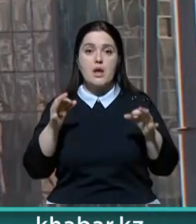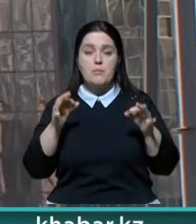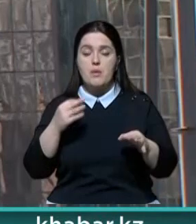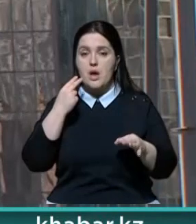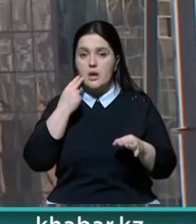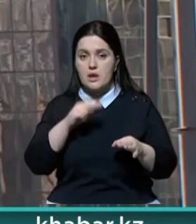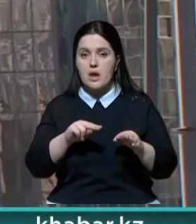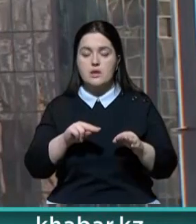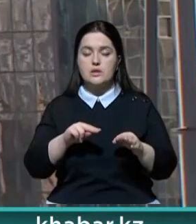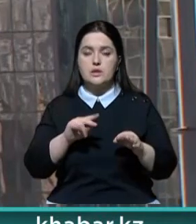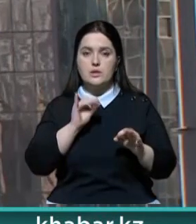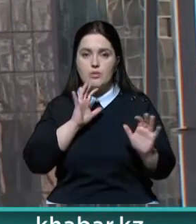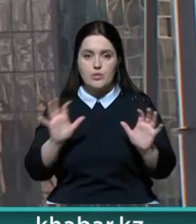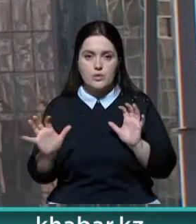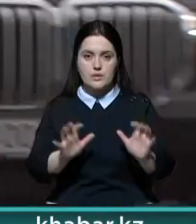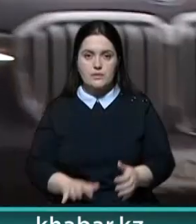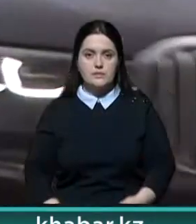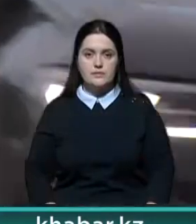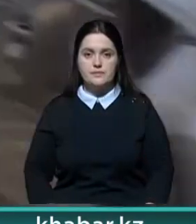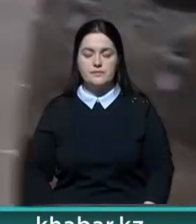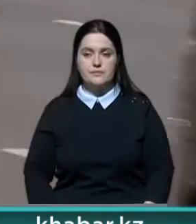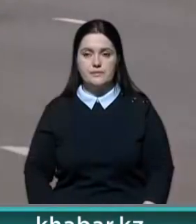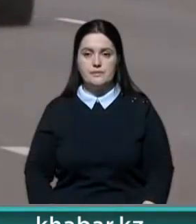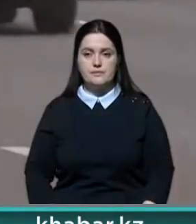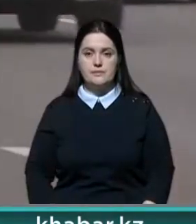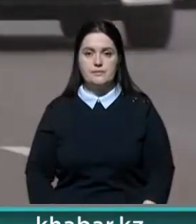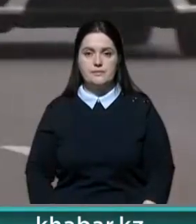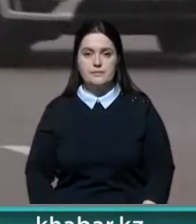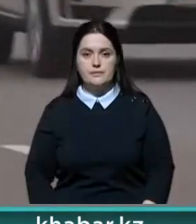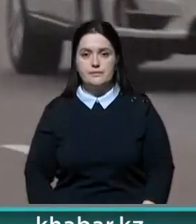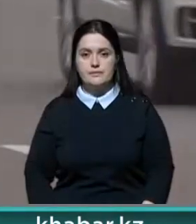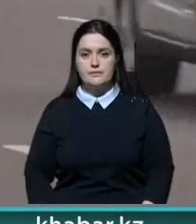саженцев и уходу за ними. Наргиза Такижанова, Сержан Жумабаев, Хабар, Алматы.